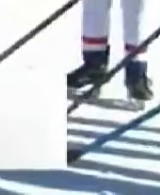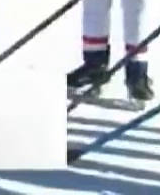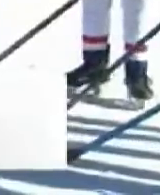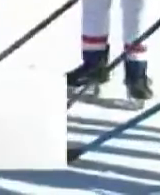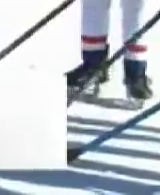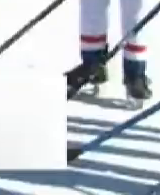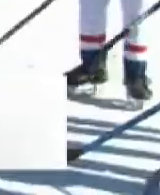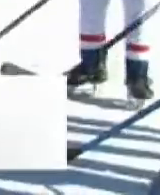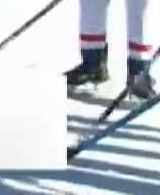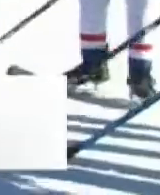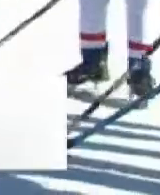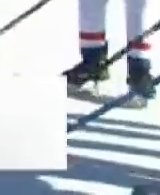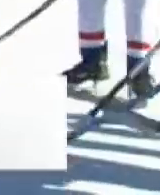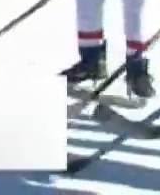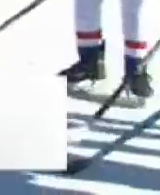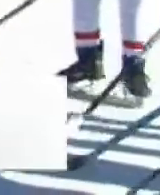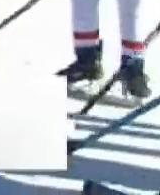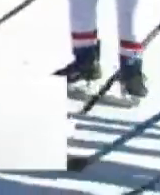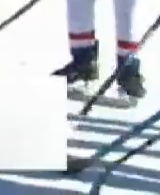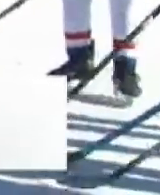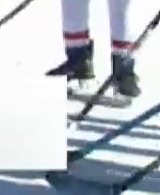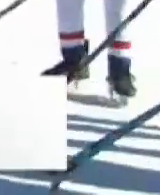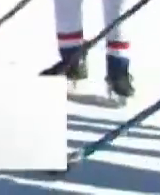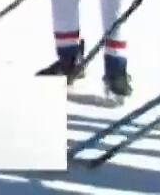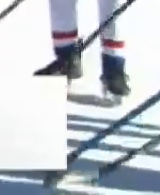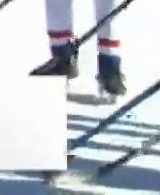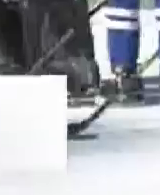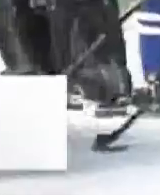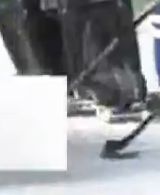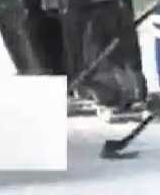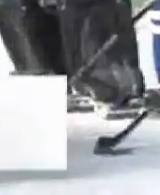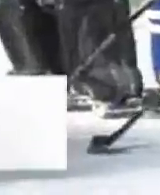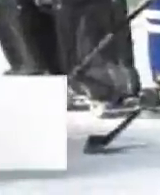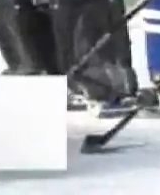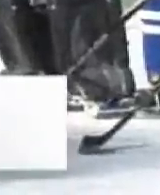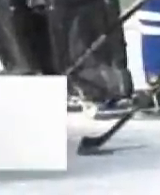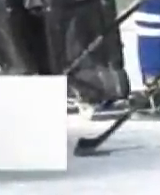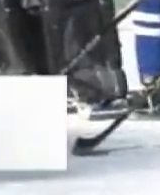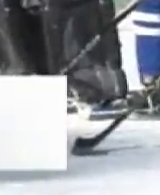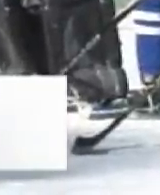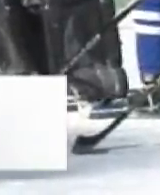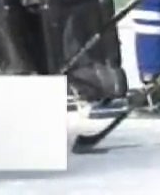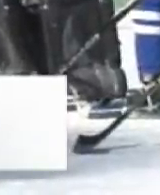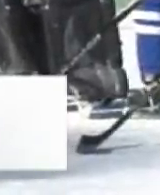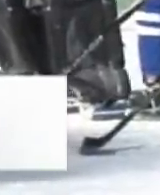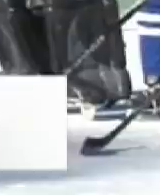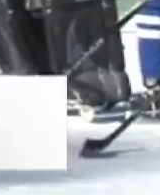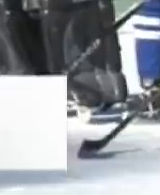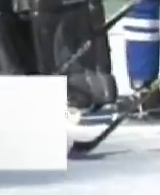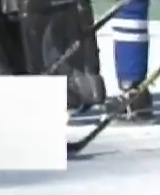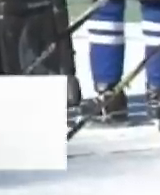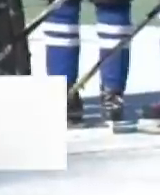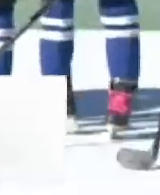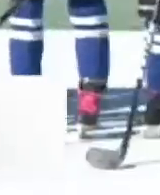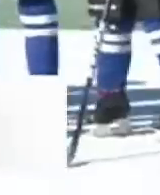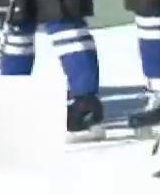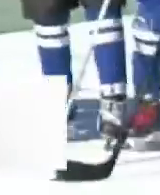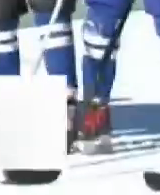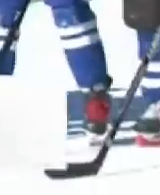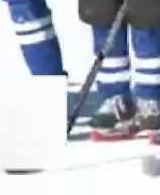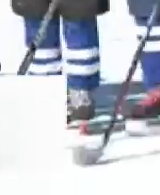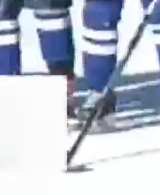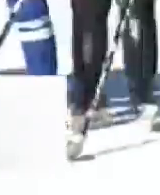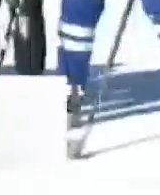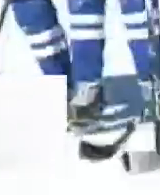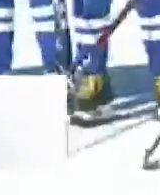баг дээр шалгарсан байна. Мөнгөн медалийг Амд эрдэн баг, хүрэл медалийг золбоот тамирчид баг өгсөн байна. Тэмцээний шилдэг тоглогчоор